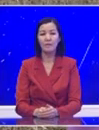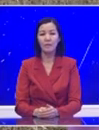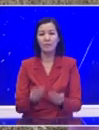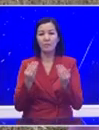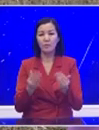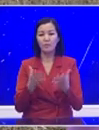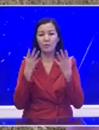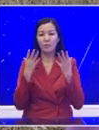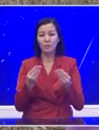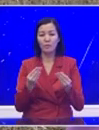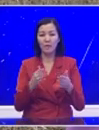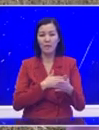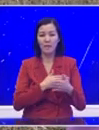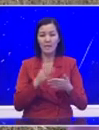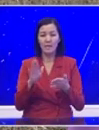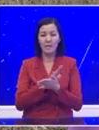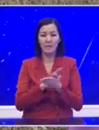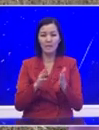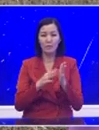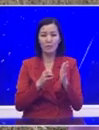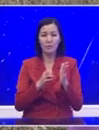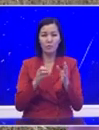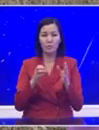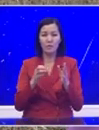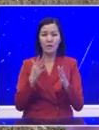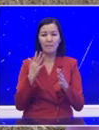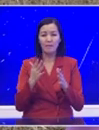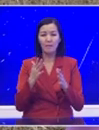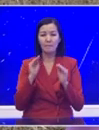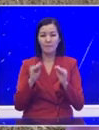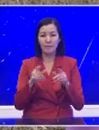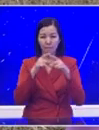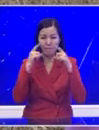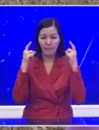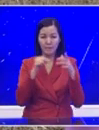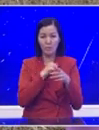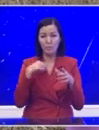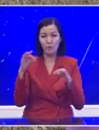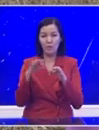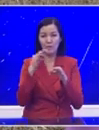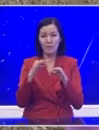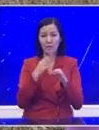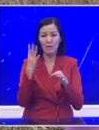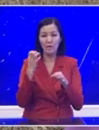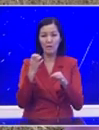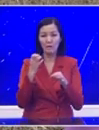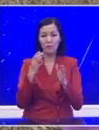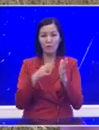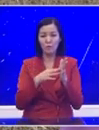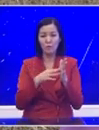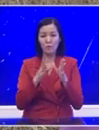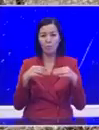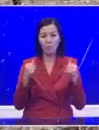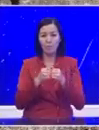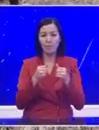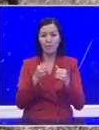Бүгінгі еріктілер өз қолдарымен 9200 маска тігіп таратты. Сонымен қатар 500-ге жуық отбасын азық-түлікпен, жеке гигиеналық заттармен қамтамасыз